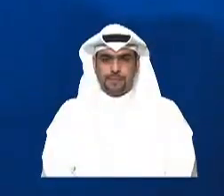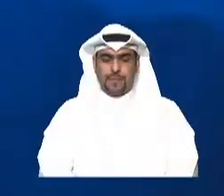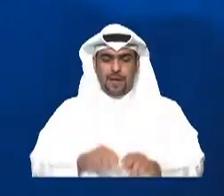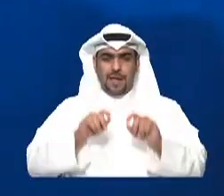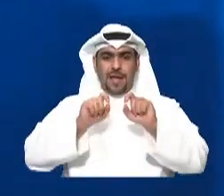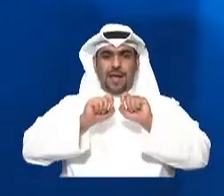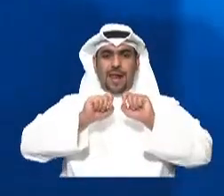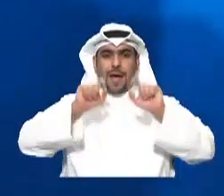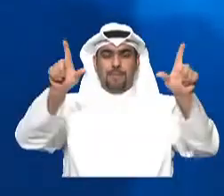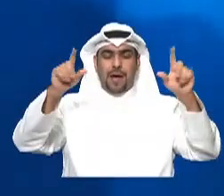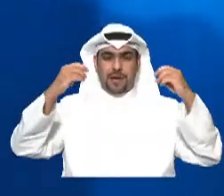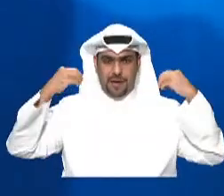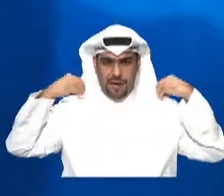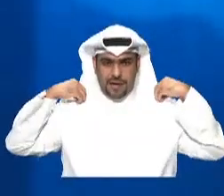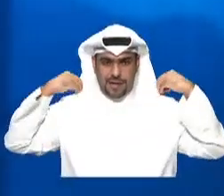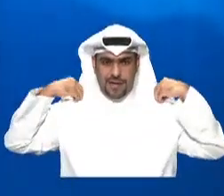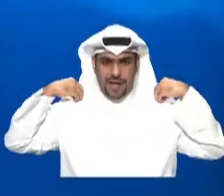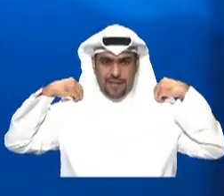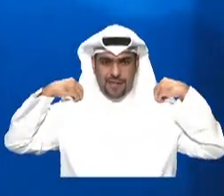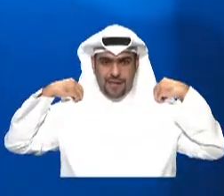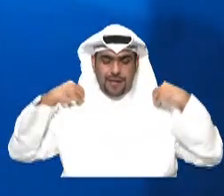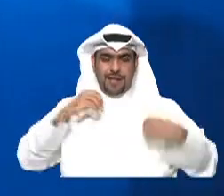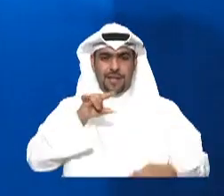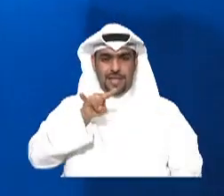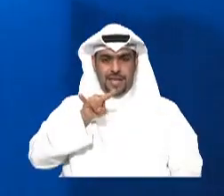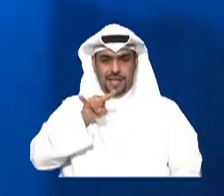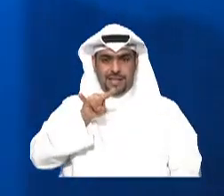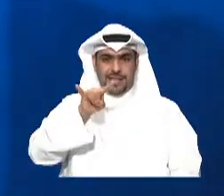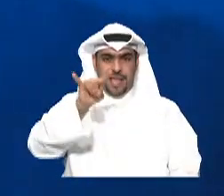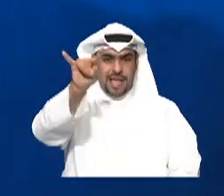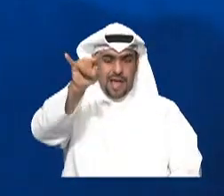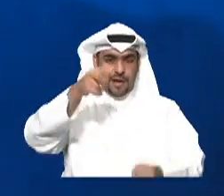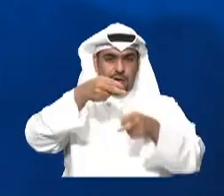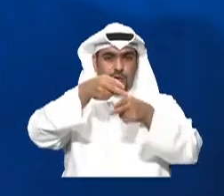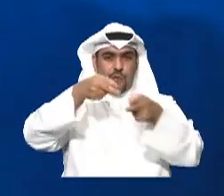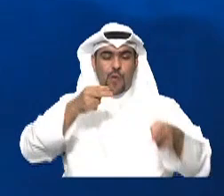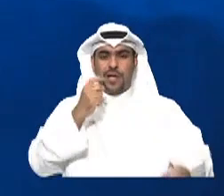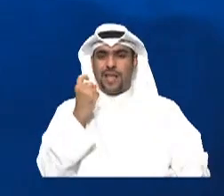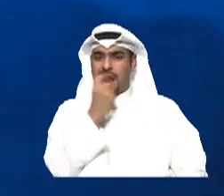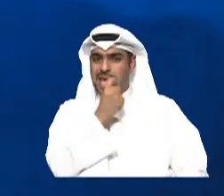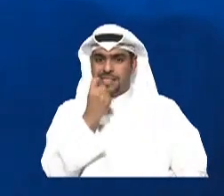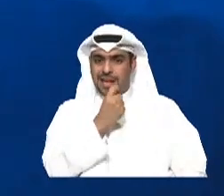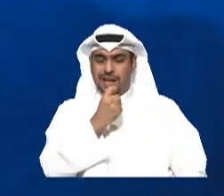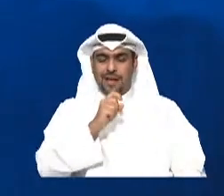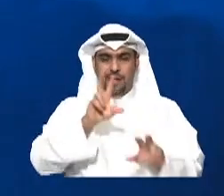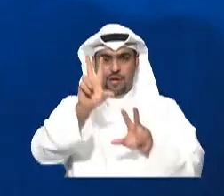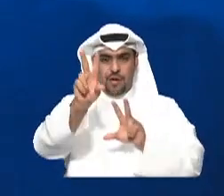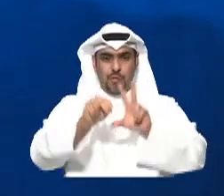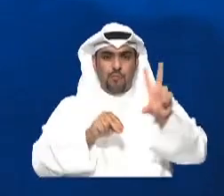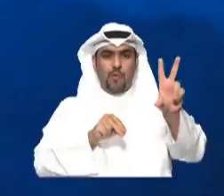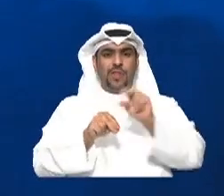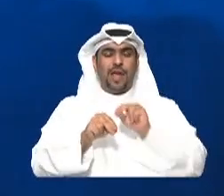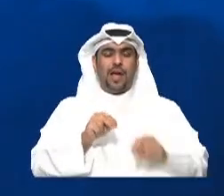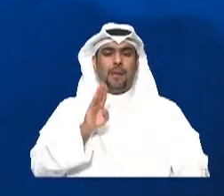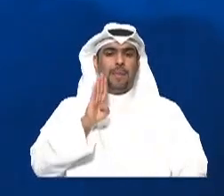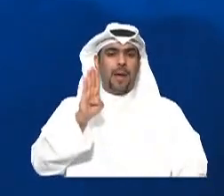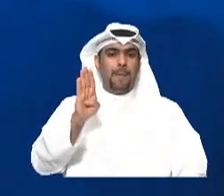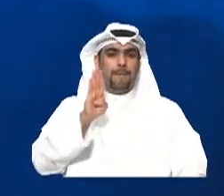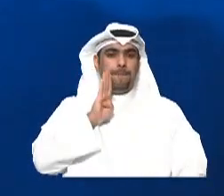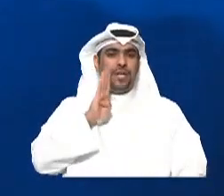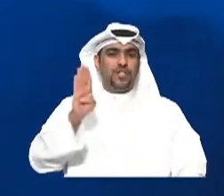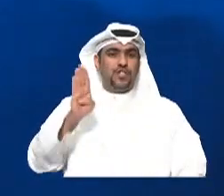اهلا بكم الى الرياضه وعلى متن الخطوط الجويه الكويتيه وصل المنتخب البلجيكي بكامل النجوم الى البلاد